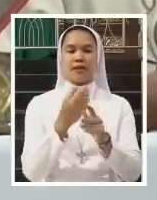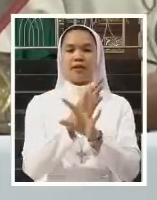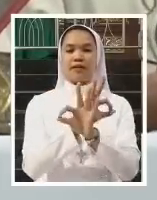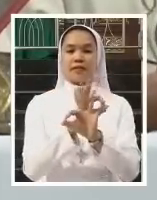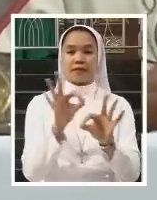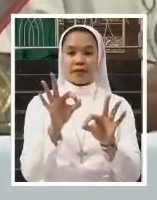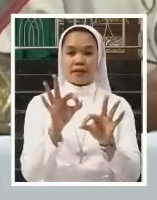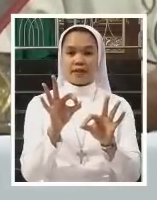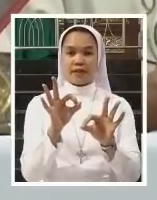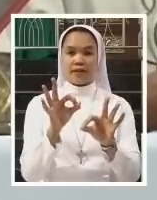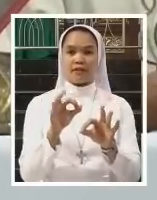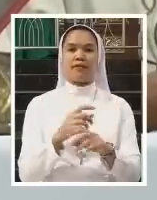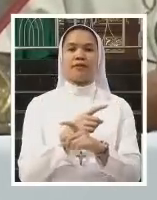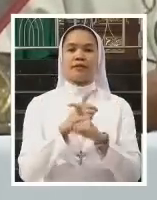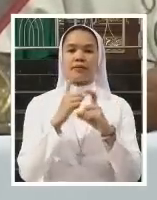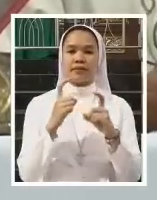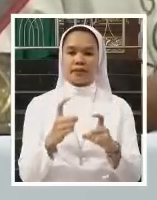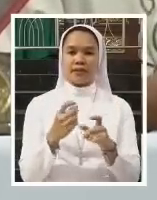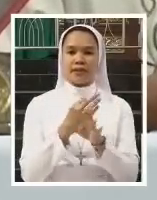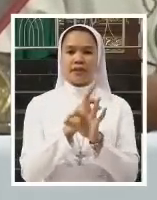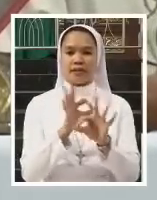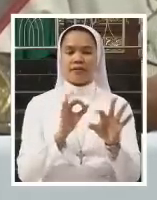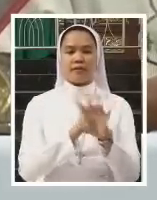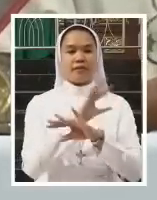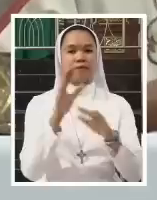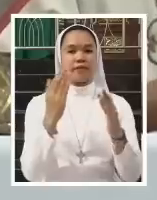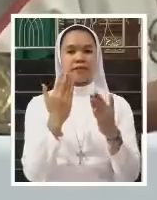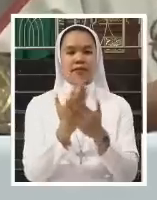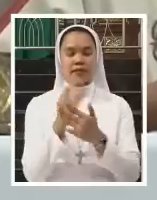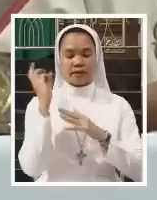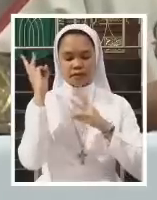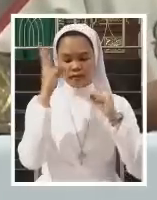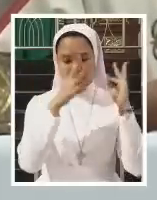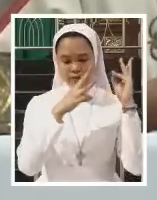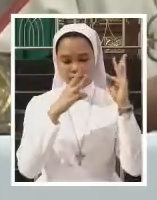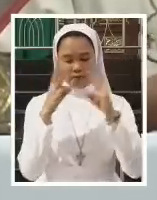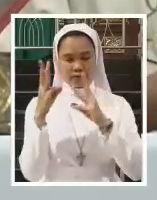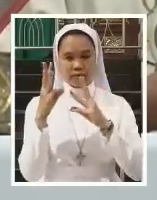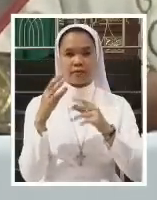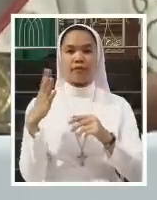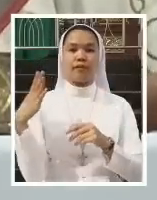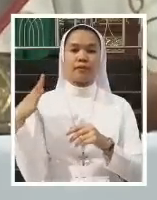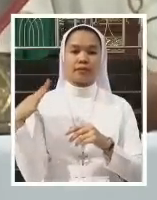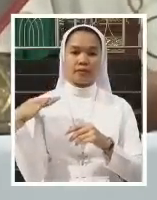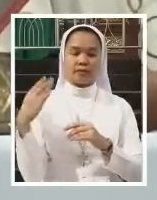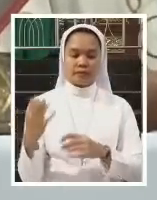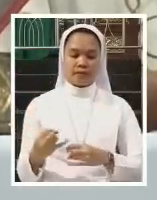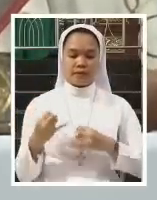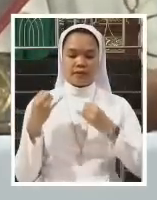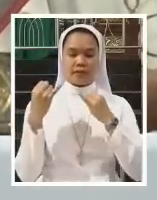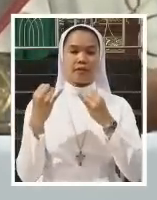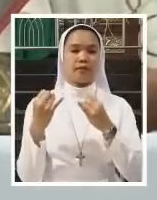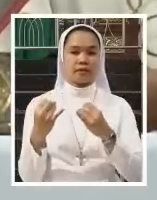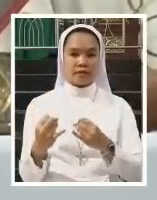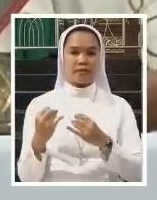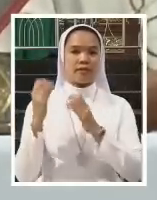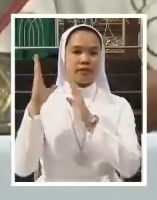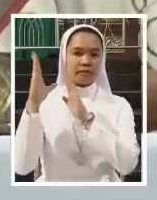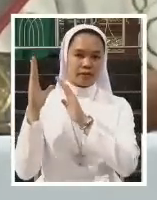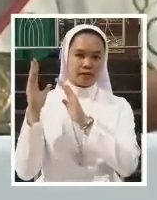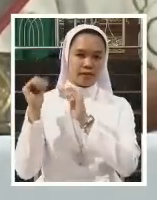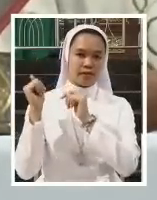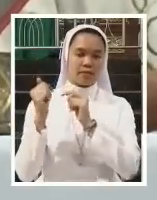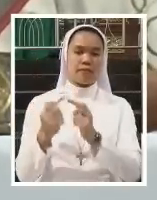sa kasalan. Asin mandigtas sa kabos na kapurisawan. Mantang kami nagkahalat kan